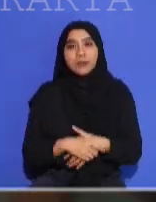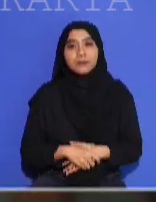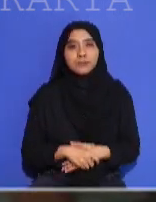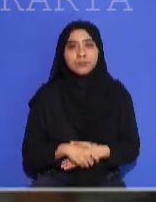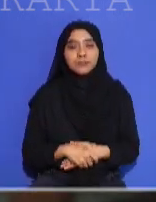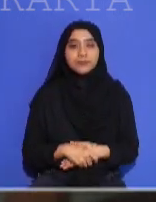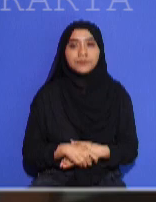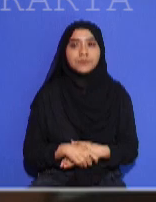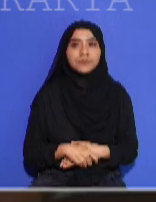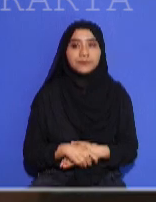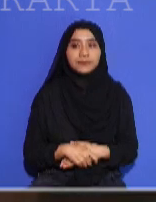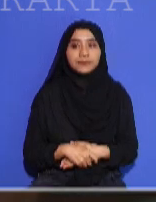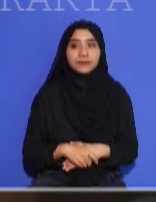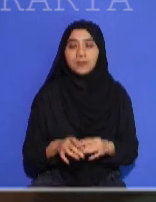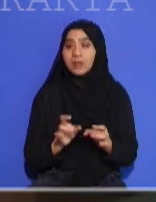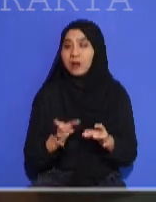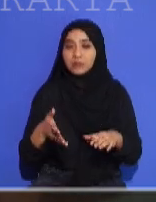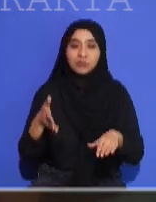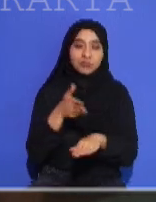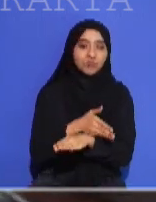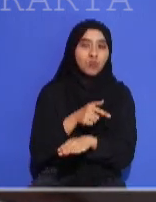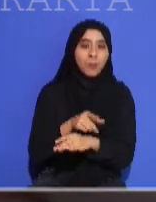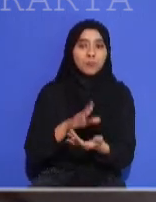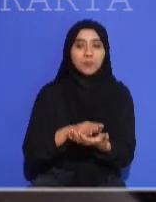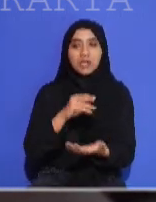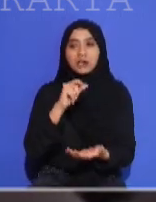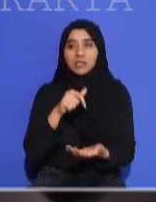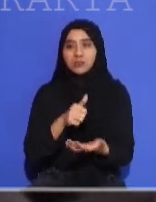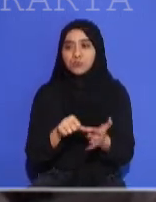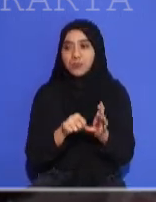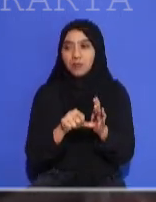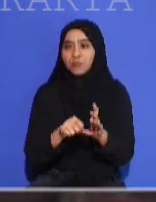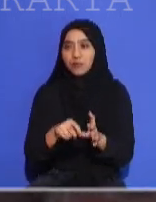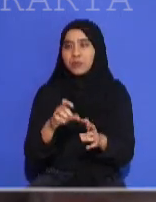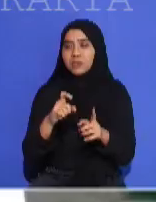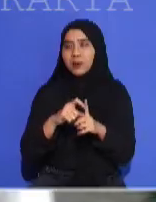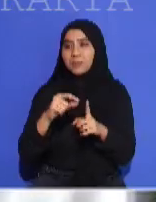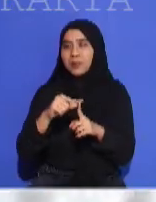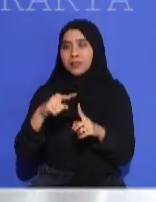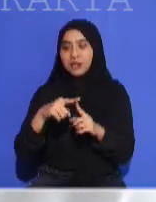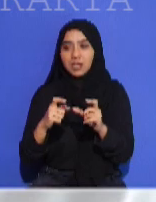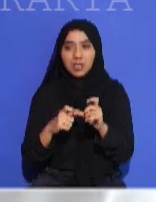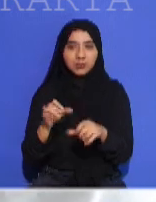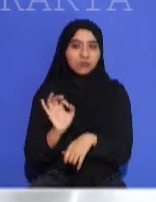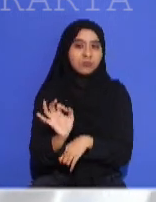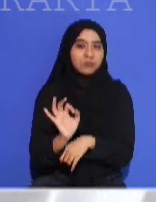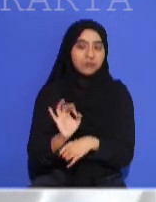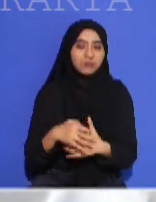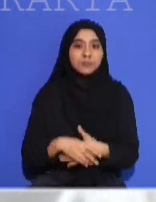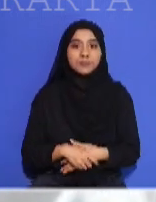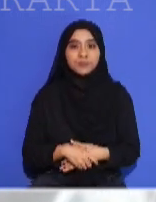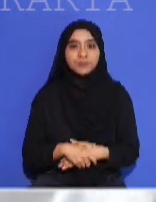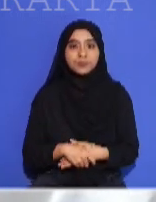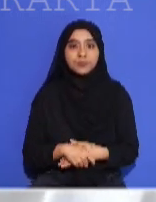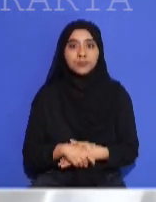keluarga. Berbeda dengan sebelumnya, penyaluran bantuan beras kali ini tidak dengan PT POS Indonesia. Penyalurannya seperti apa? Paling